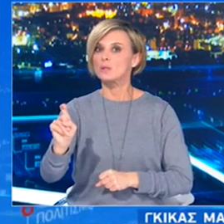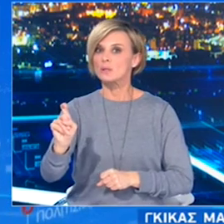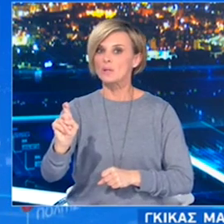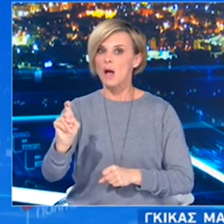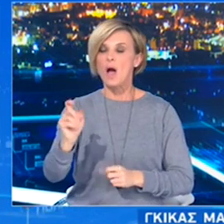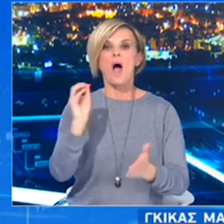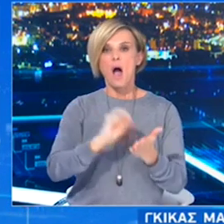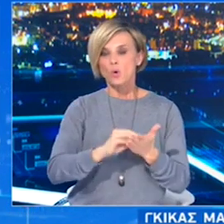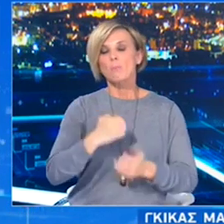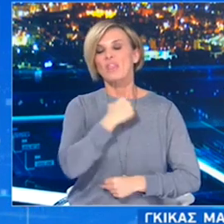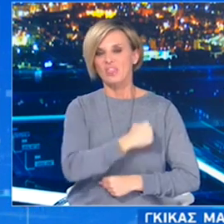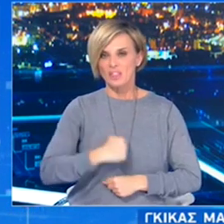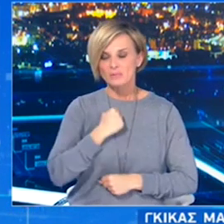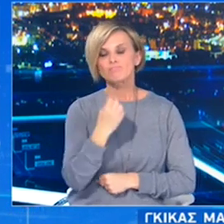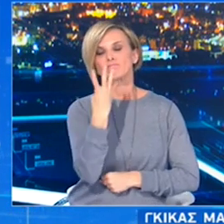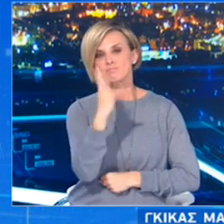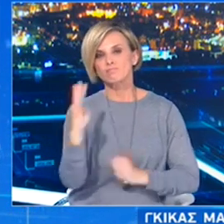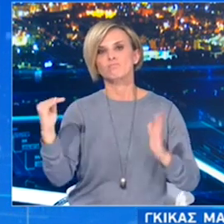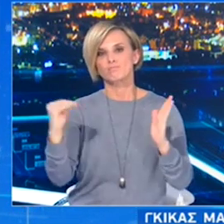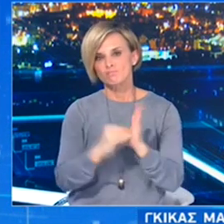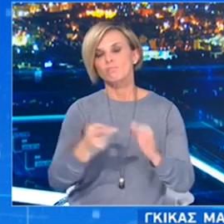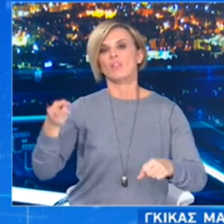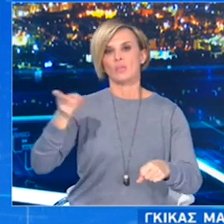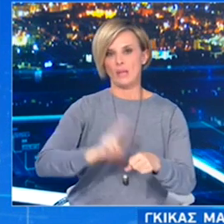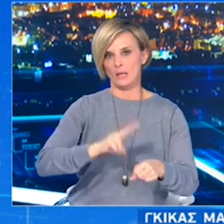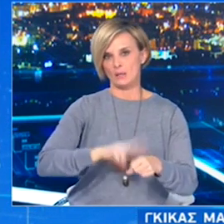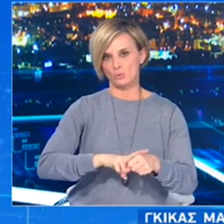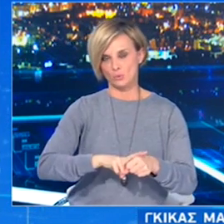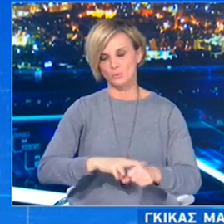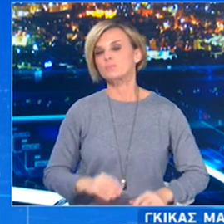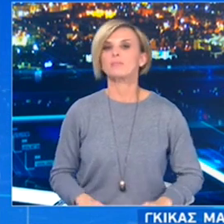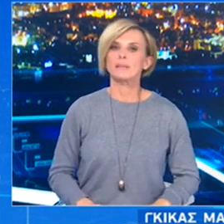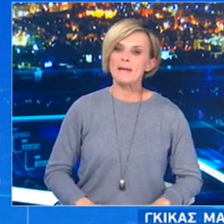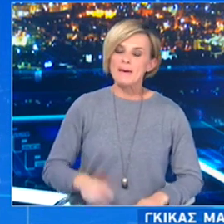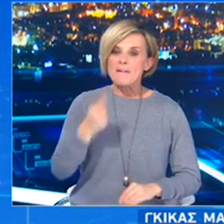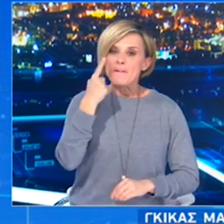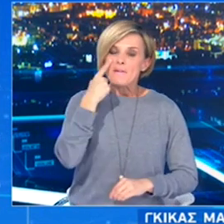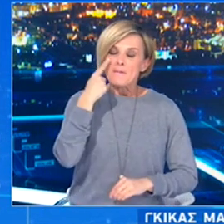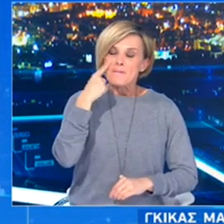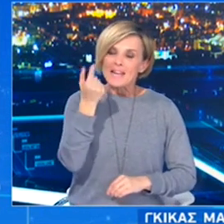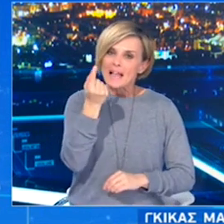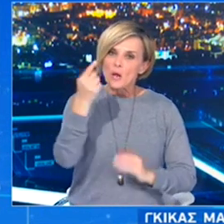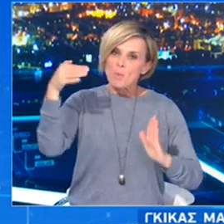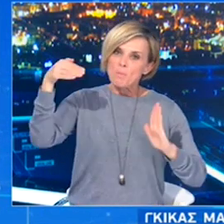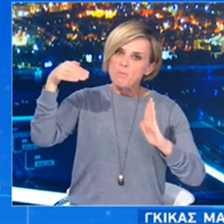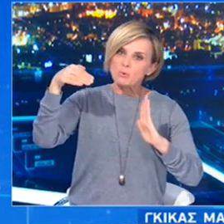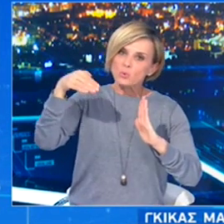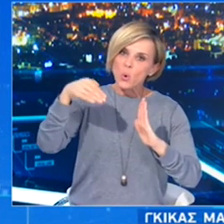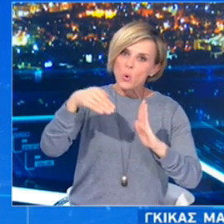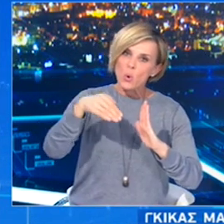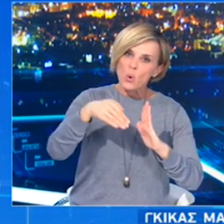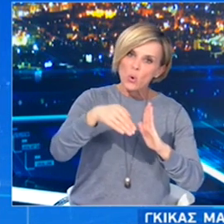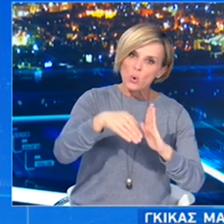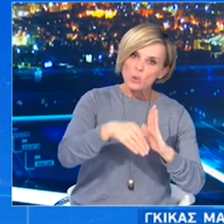από 400.000 θανάτους. Επί το παρόντος, συνεχίζει μία ελαφρά πτωτική πορεία με καταγραφή λιγότερων